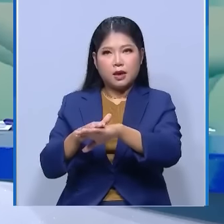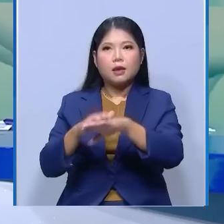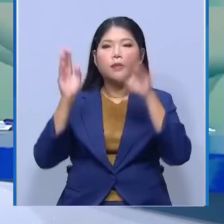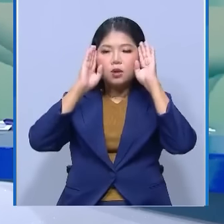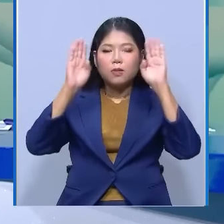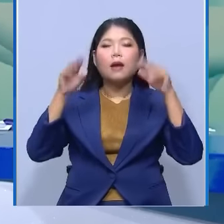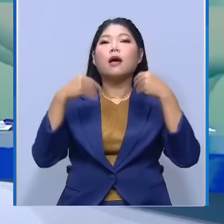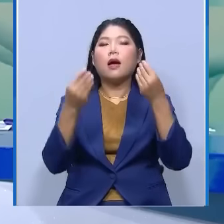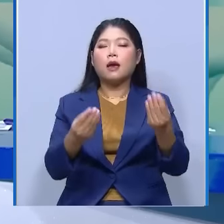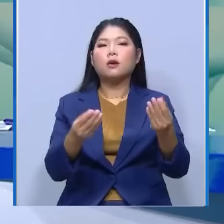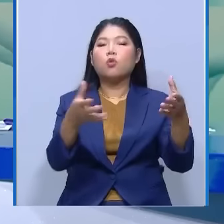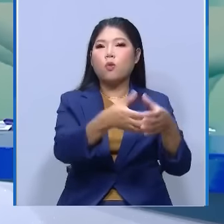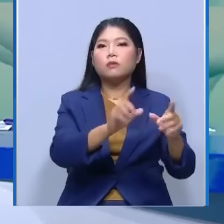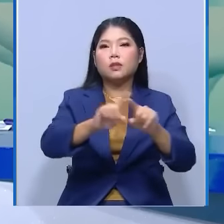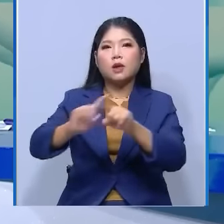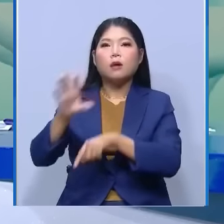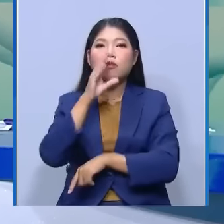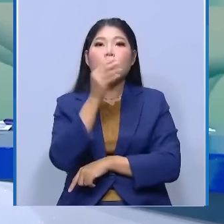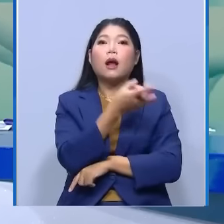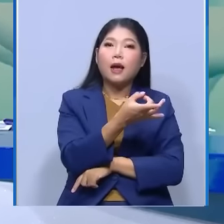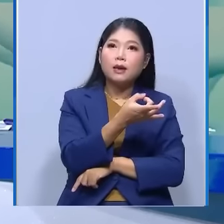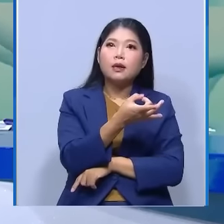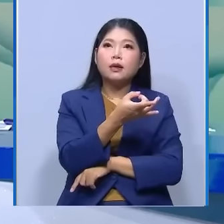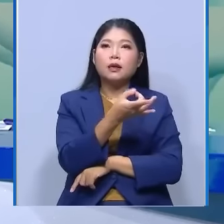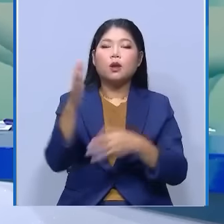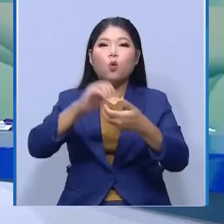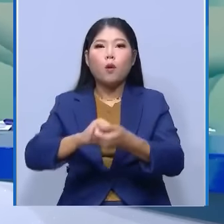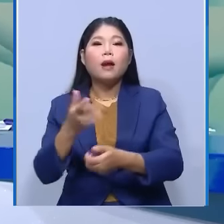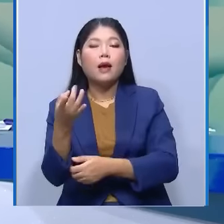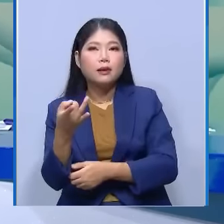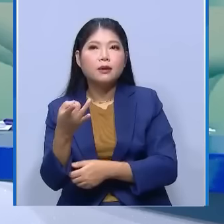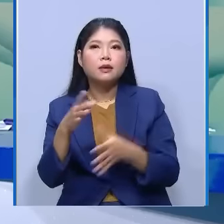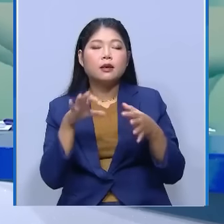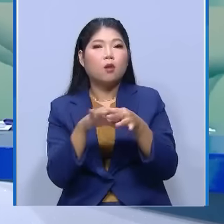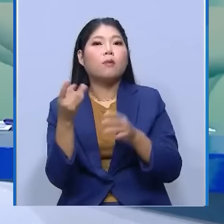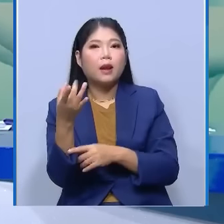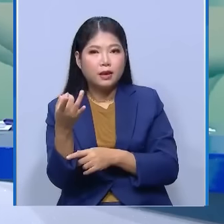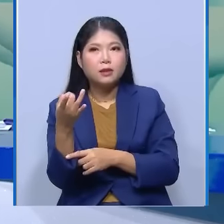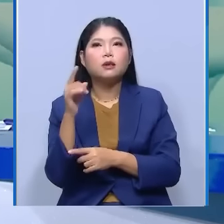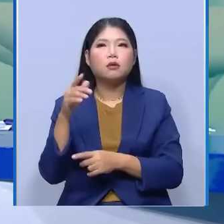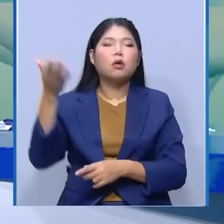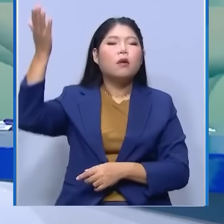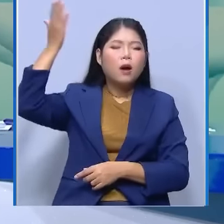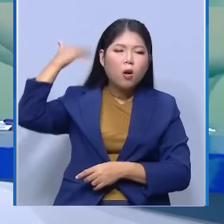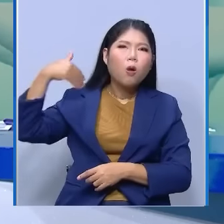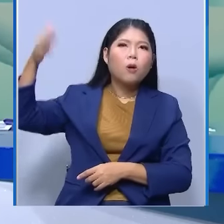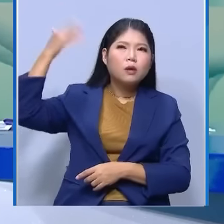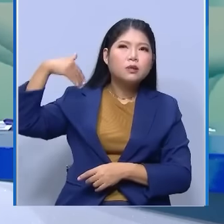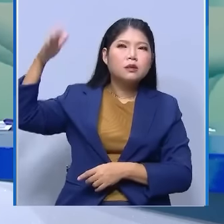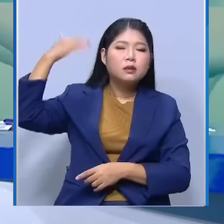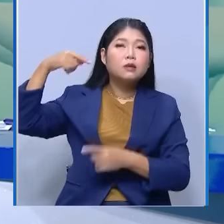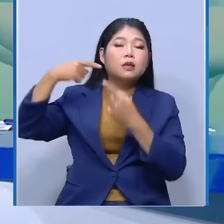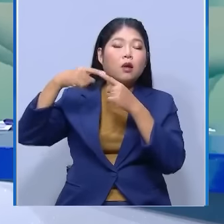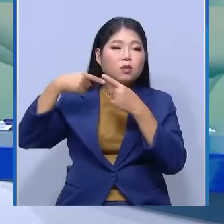สำหรับทุกๆฝ่ายเลยในการจะพูดอะไรหรือเข้าไปมีส่วนร่วมกับอะไรก็ตาม แต่เรื่องนั้นก็คือเป็นเรื่องที่ผ่านมาแล้วแหละในอดีตแต่ว่ากรณีปัจจุบัน